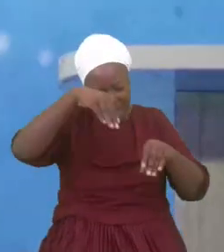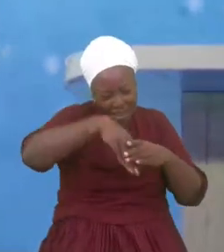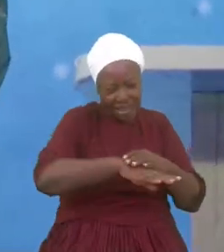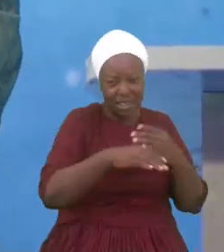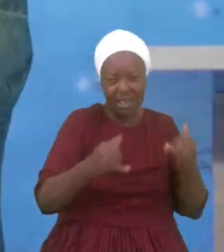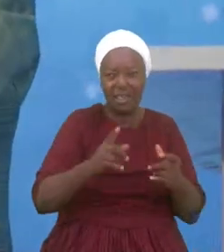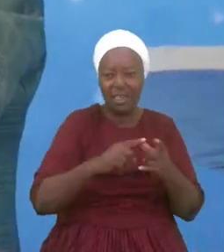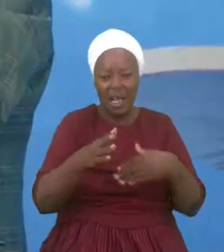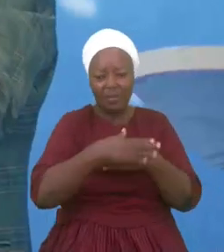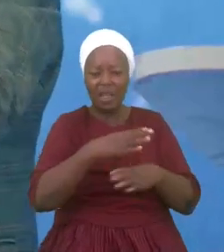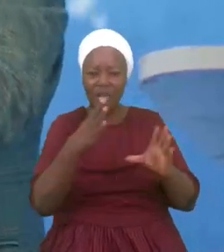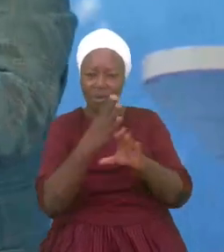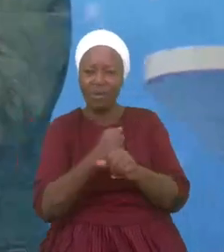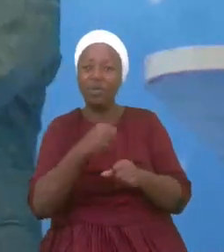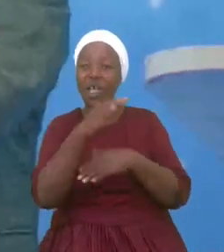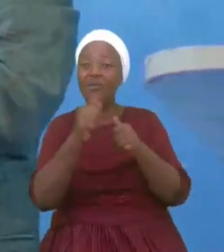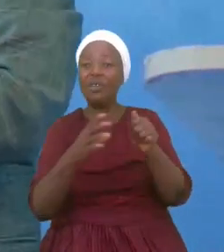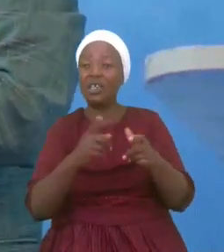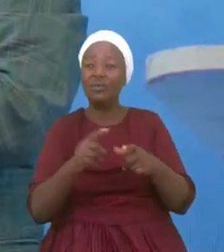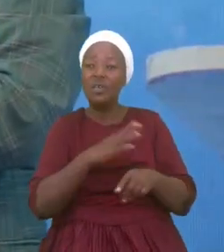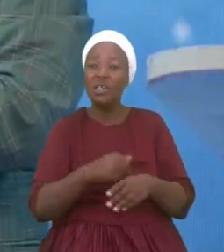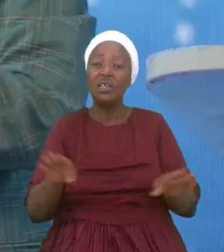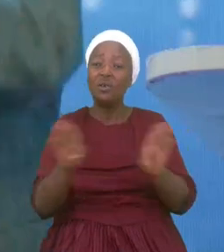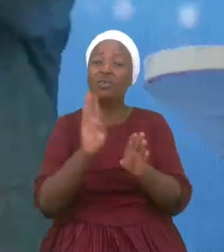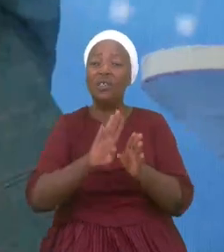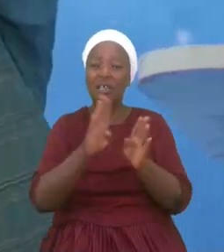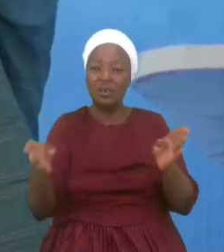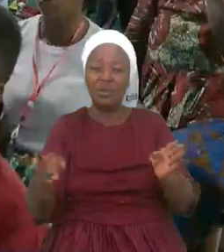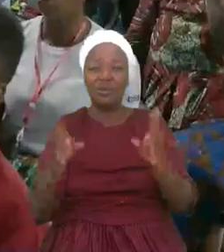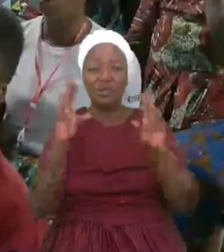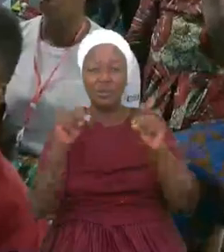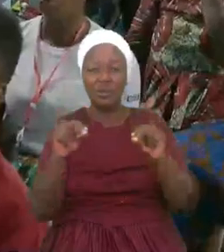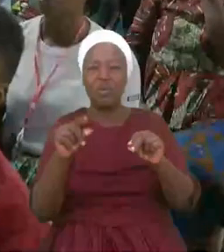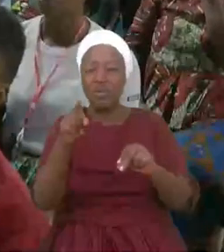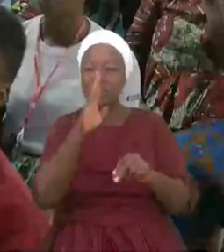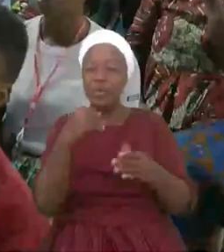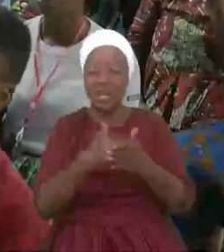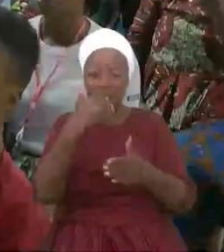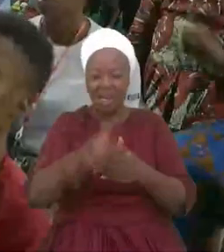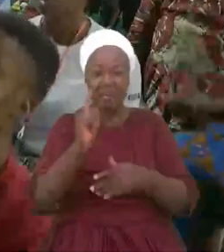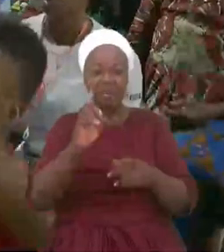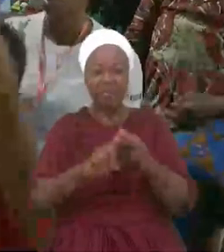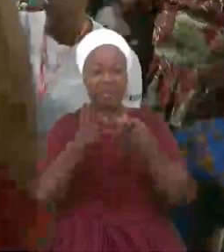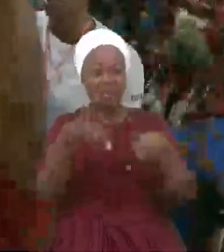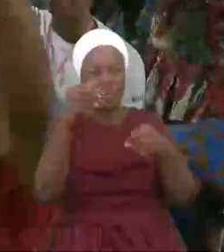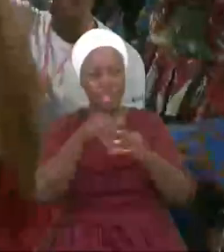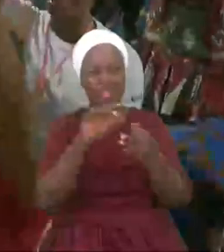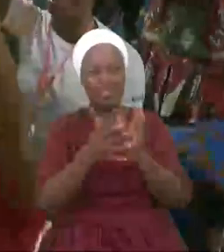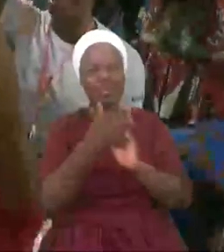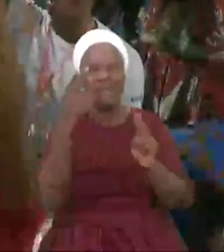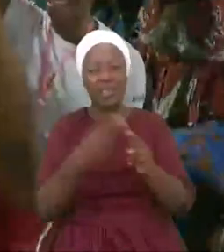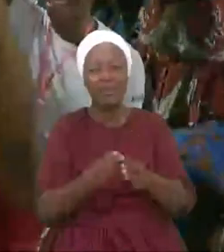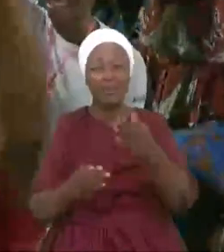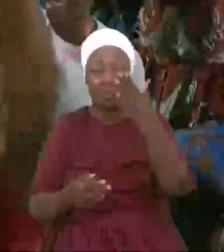Salomon en train et après qu'il était entré il était guéri il a vu son miracle la peau